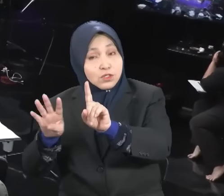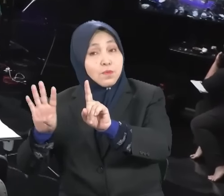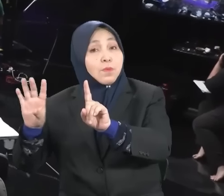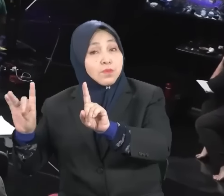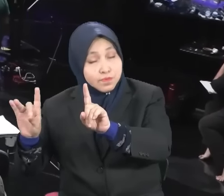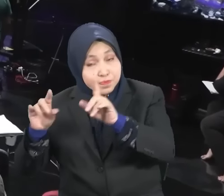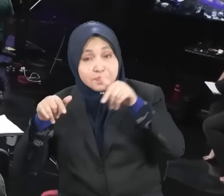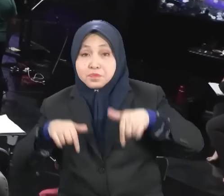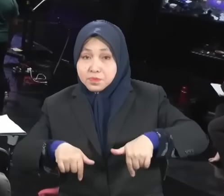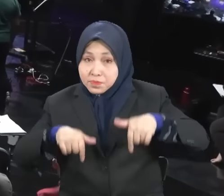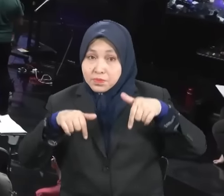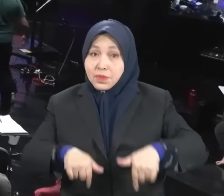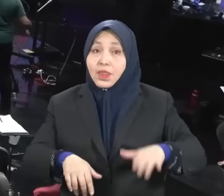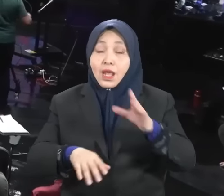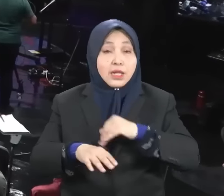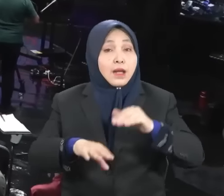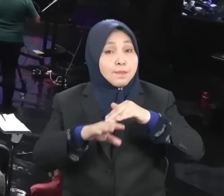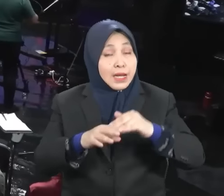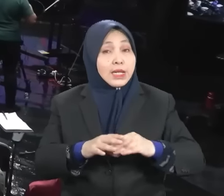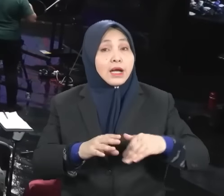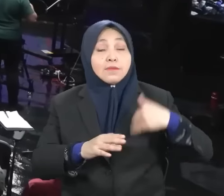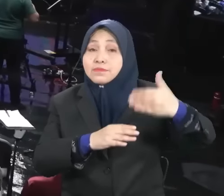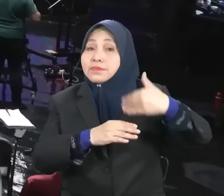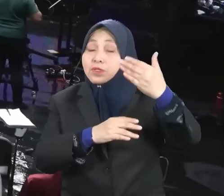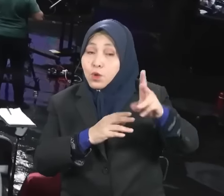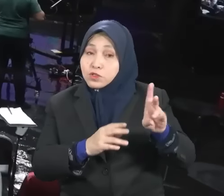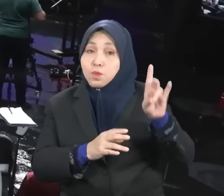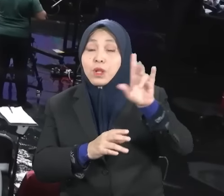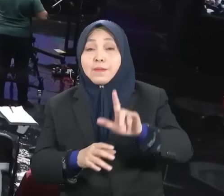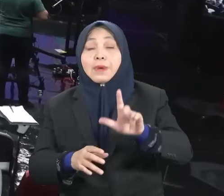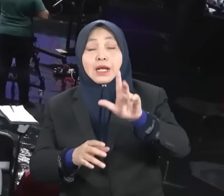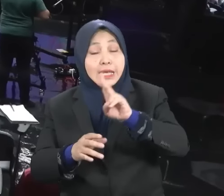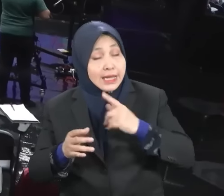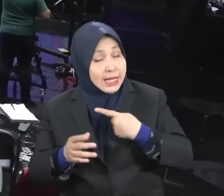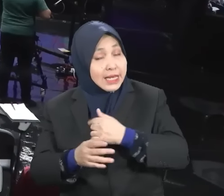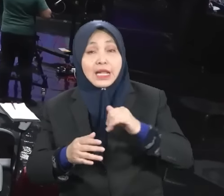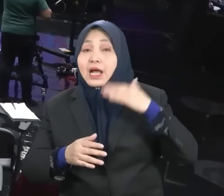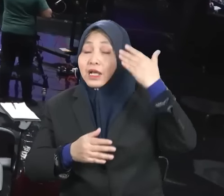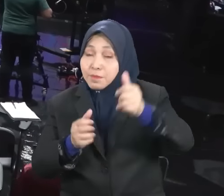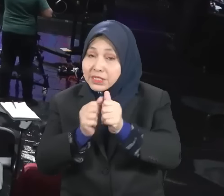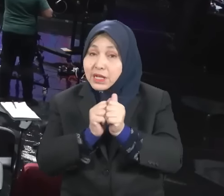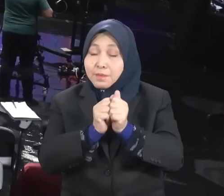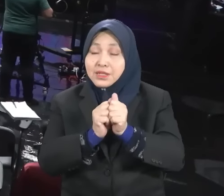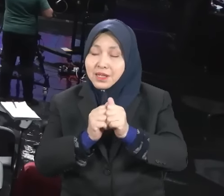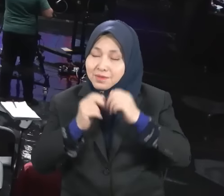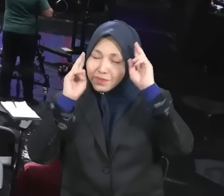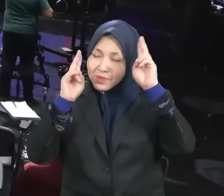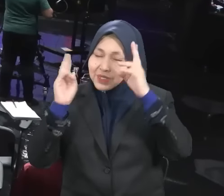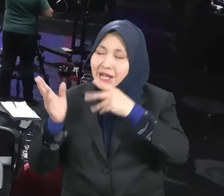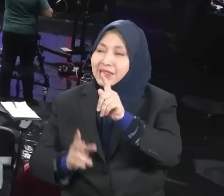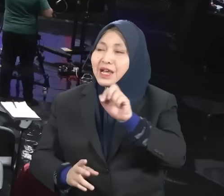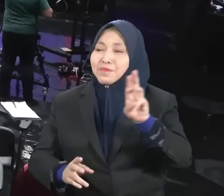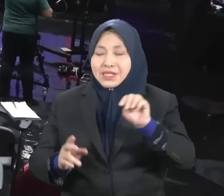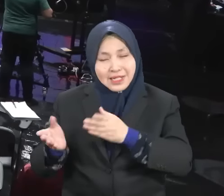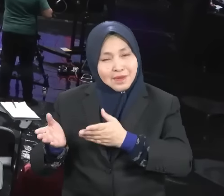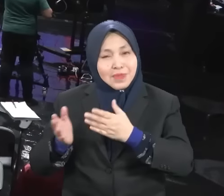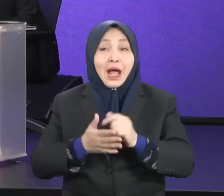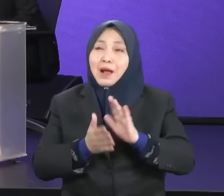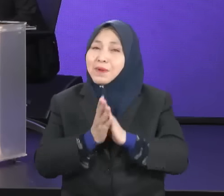pada hari ini dan pada episode yang ke-75 ini sama-sama kita akan bersama Al Fatil Ustaz Tarmizi Abdurrahman